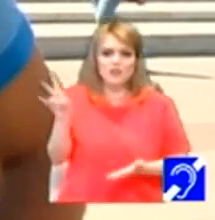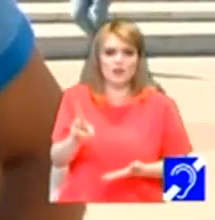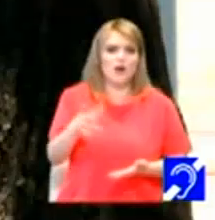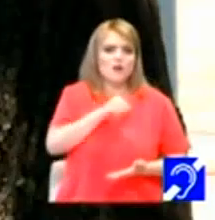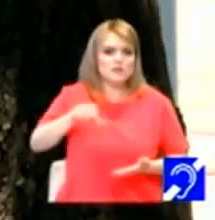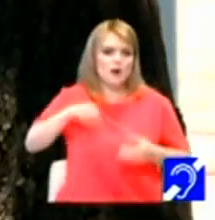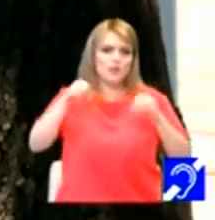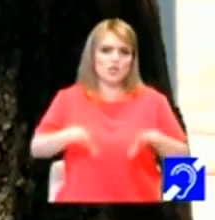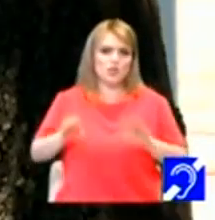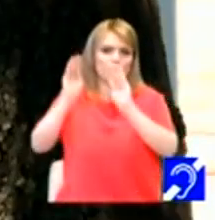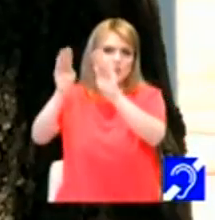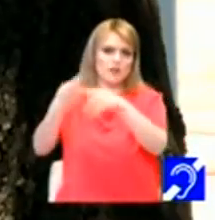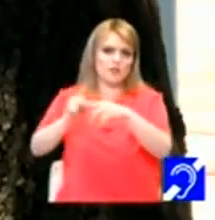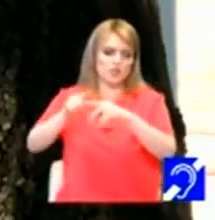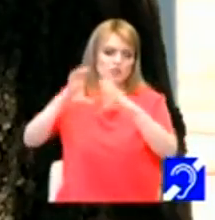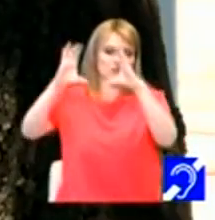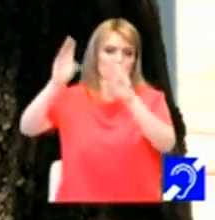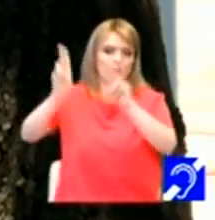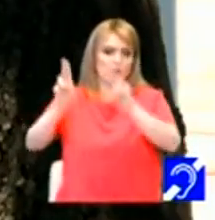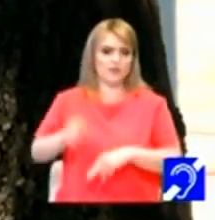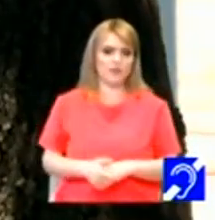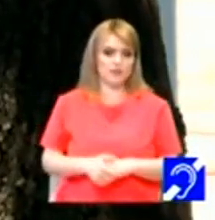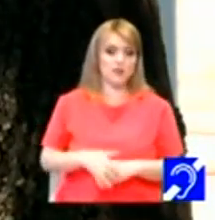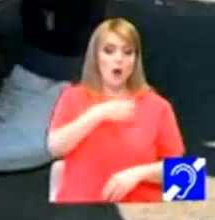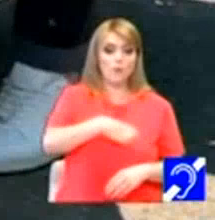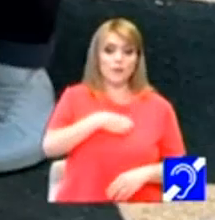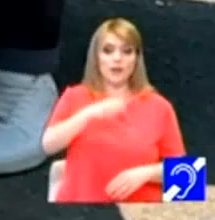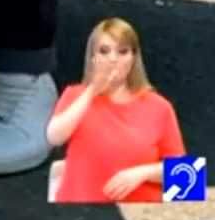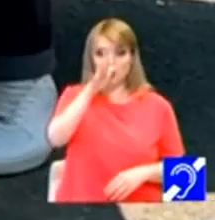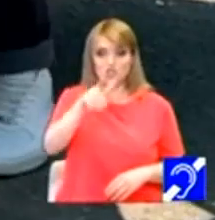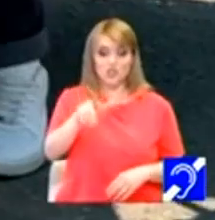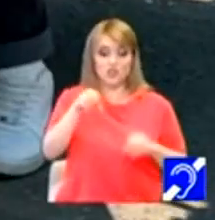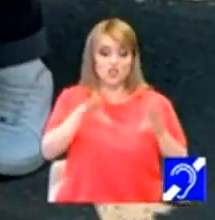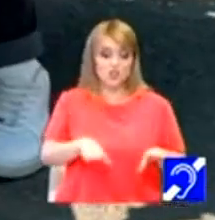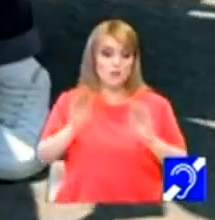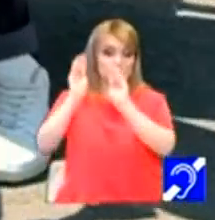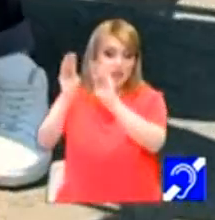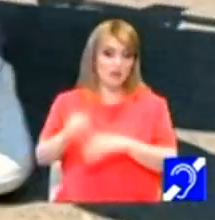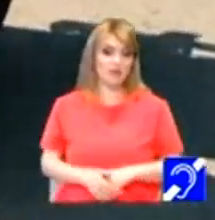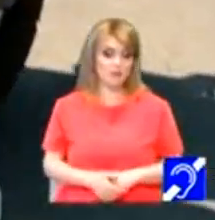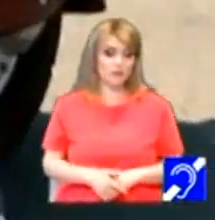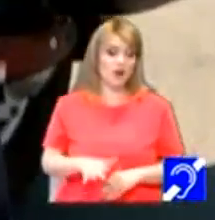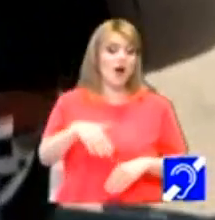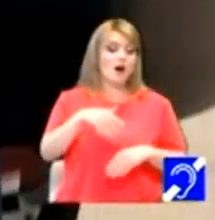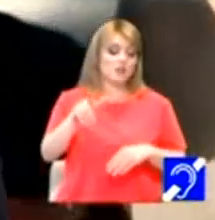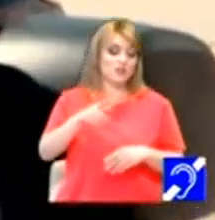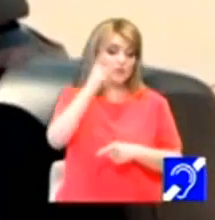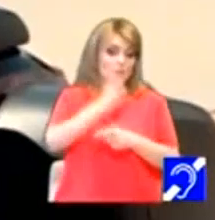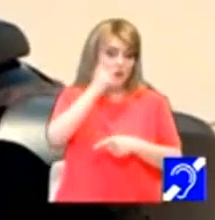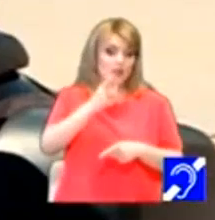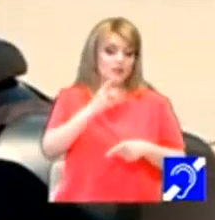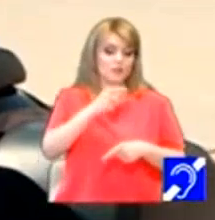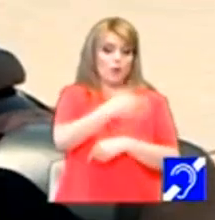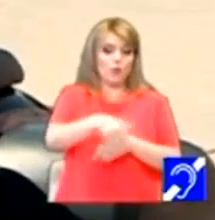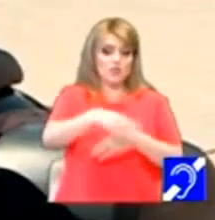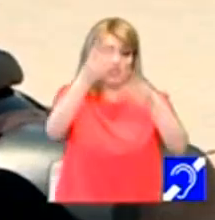fie consultate. Potrivit unui comunicat al primăriei Chișinău, indicatoarele ce interzic deplasarea motocicletelor pe bulevardul Ștefan cel Mare au